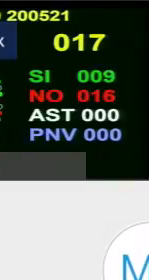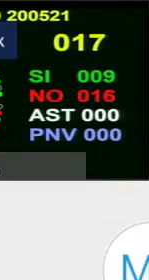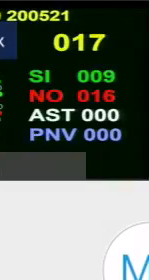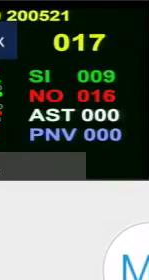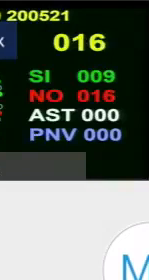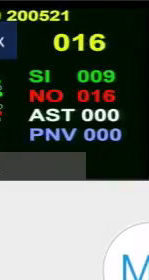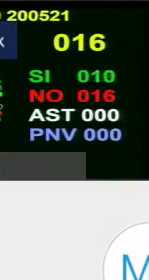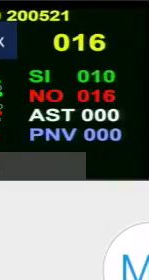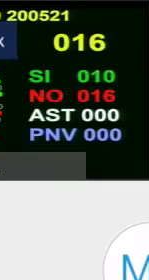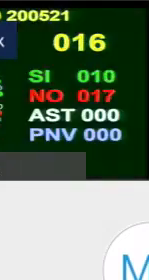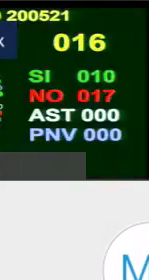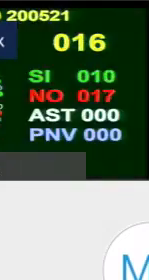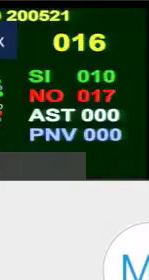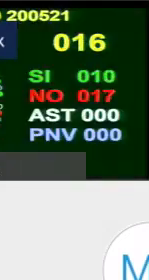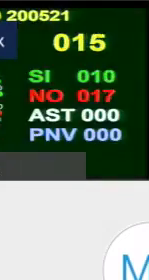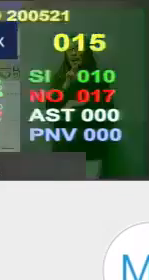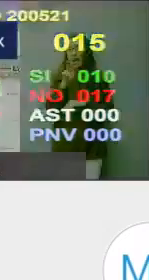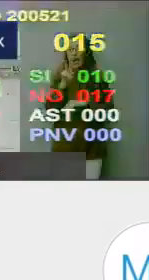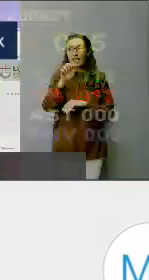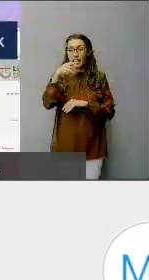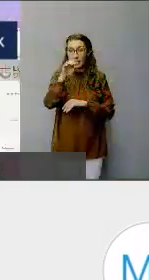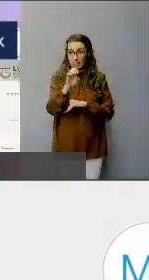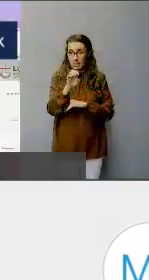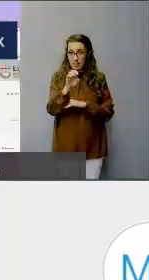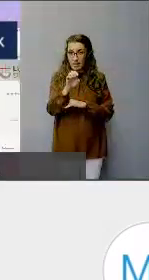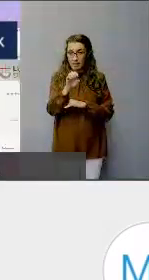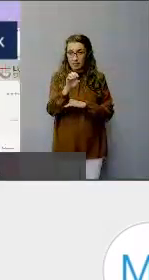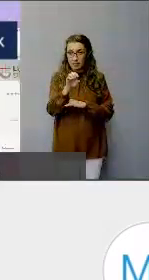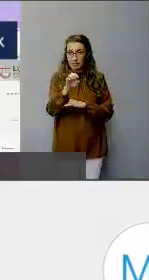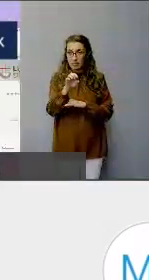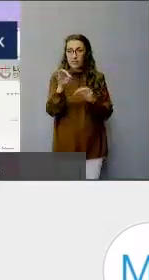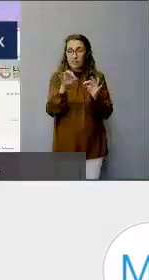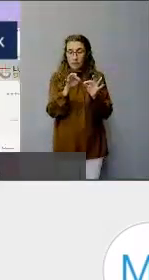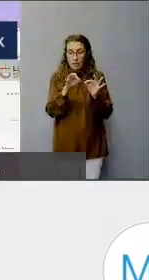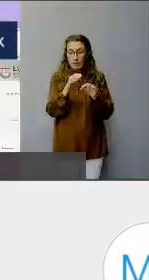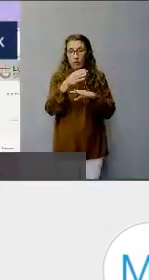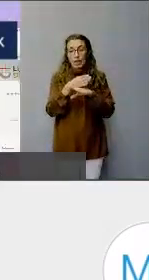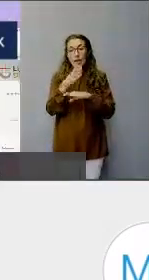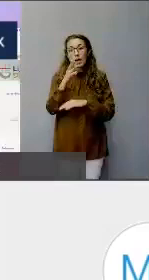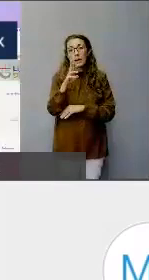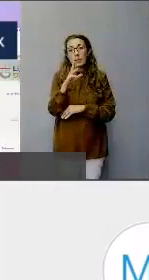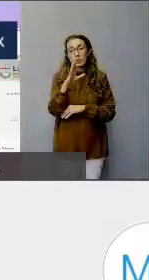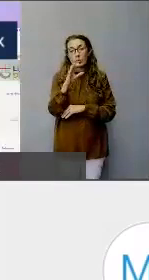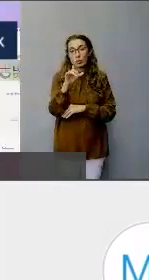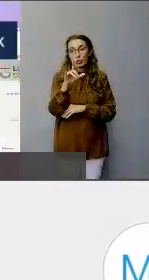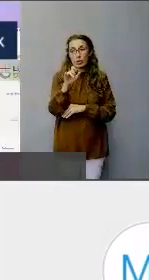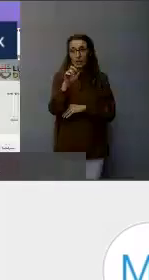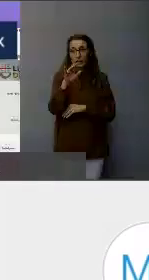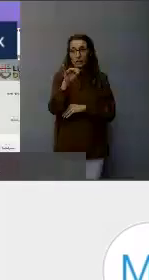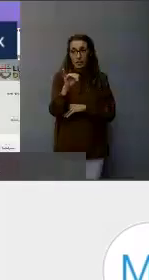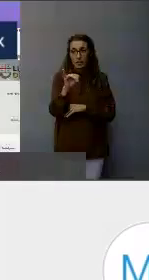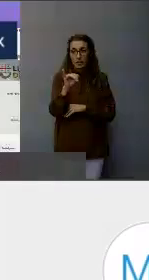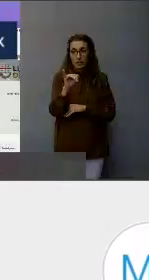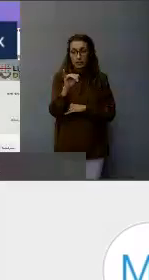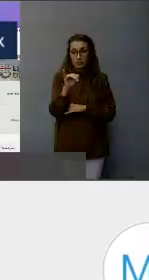da remoto su 214 consigliera 23 voler consigliera bruccoleri